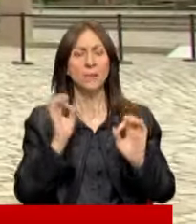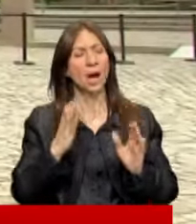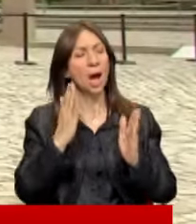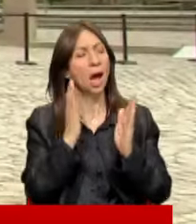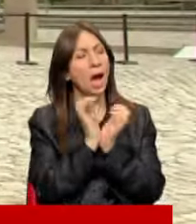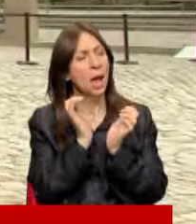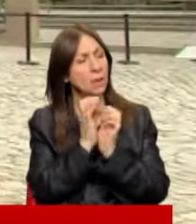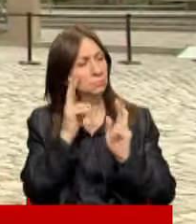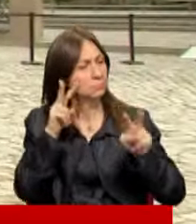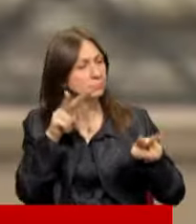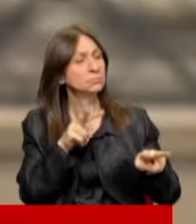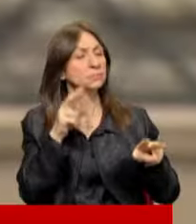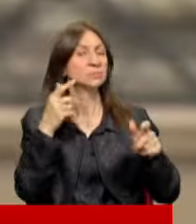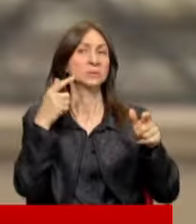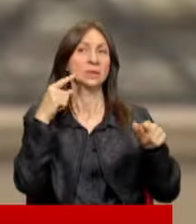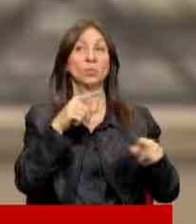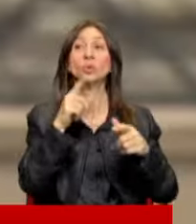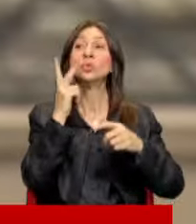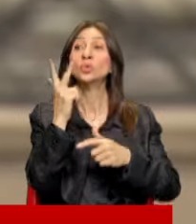ailenin üzerinde.